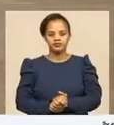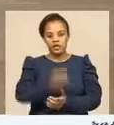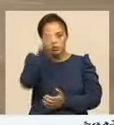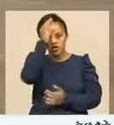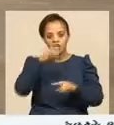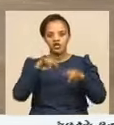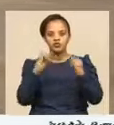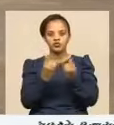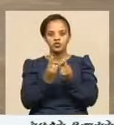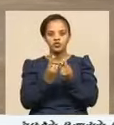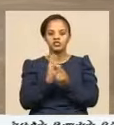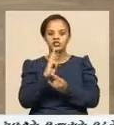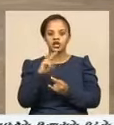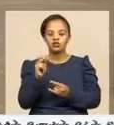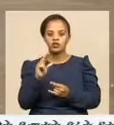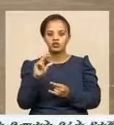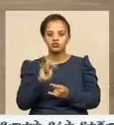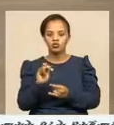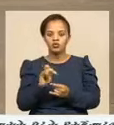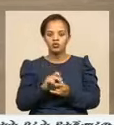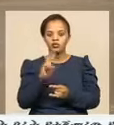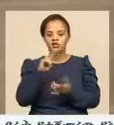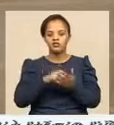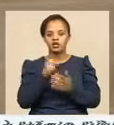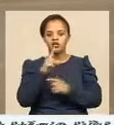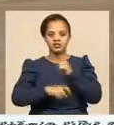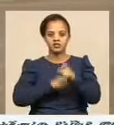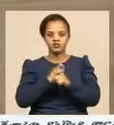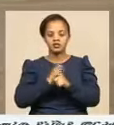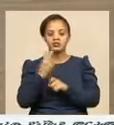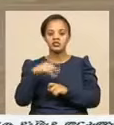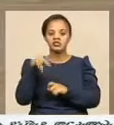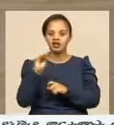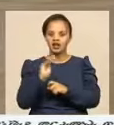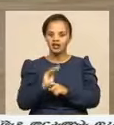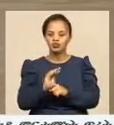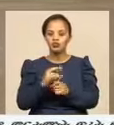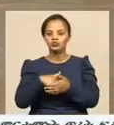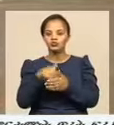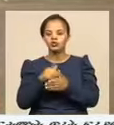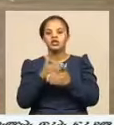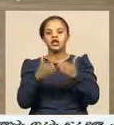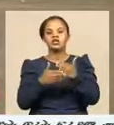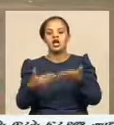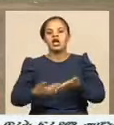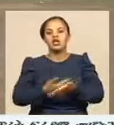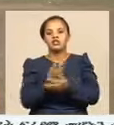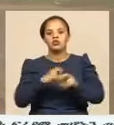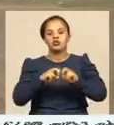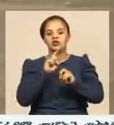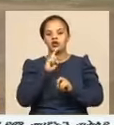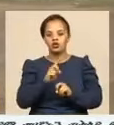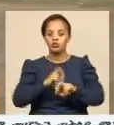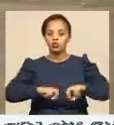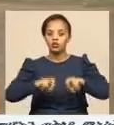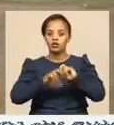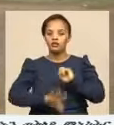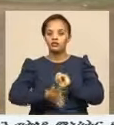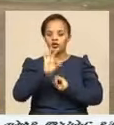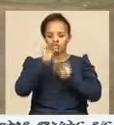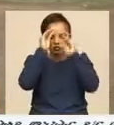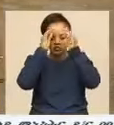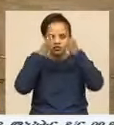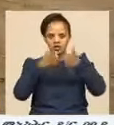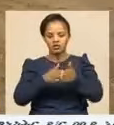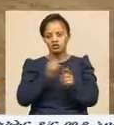በሃዲያ ዞን የሲራሮ ባዳዋቾ ወረዳ በ2011 ዓ.ም ተመረጠ። ከምስራቅ ባዳዋቾ ወረዳ ወጥቶ የተደራጀ አዲስ ወረዳ ነው። በወረዳው የሚገኙ